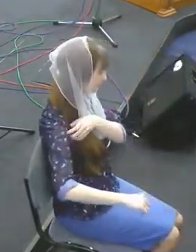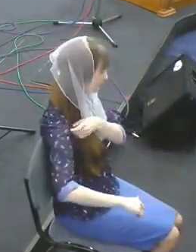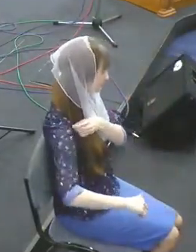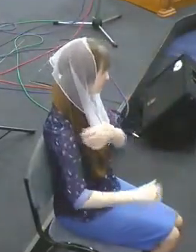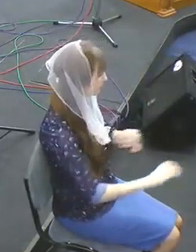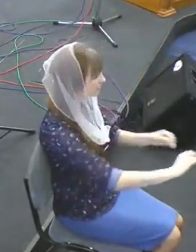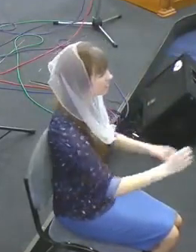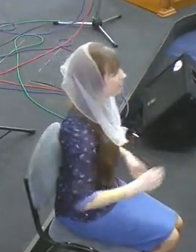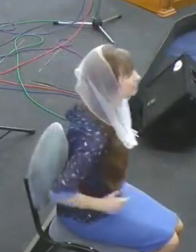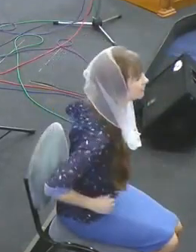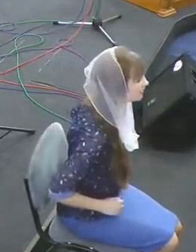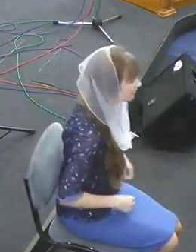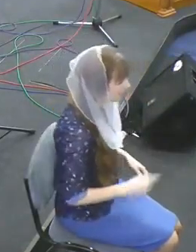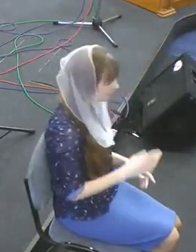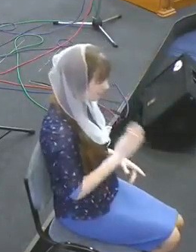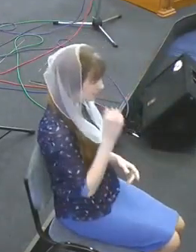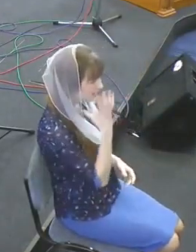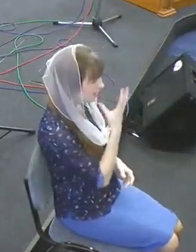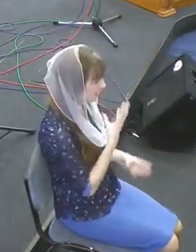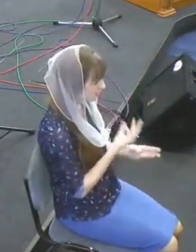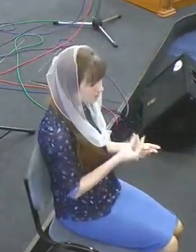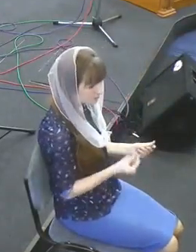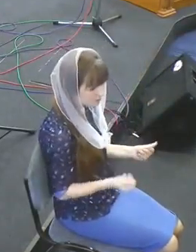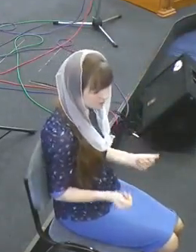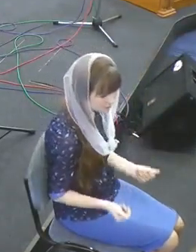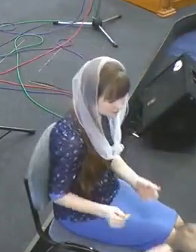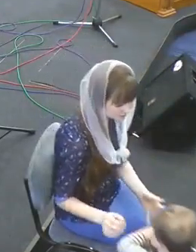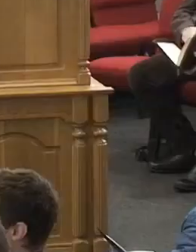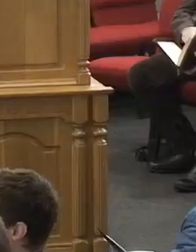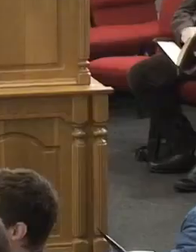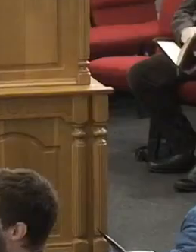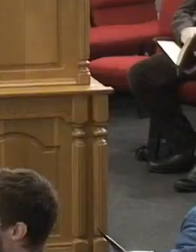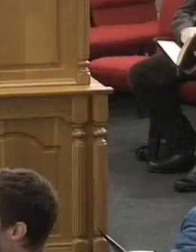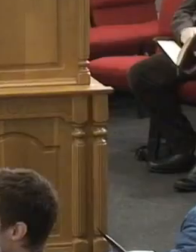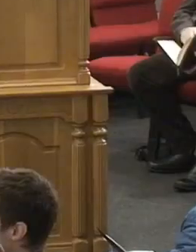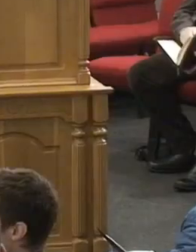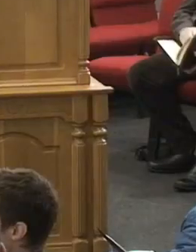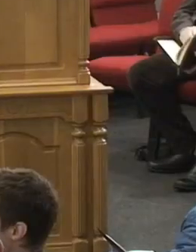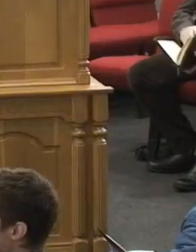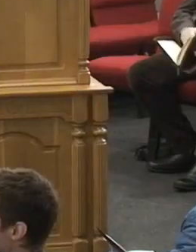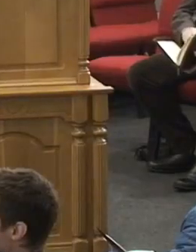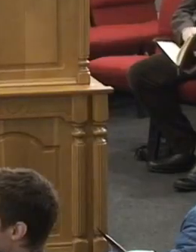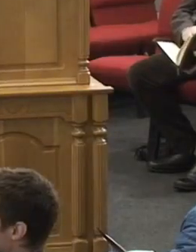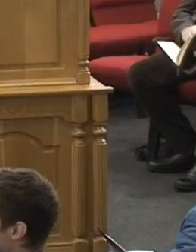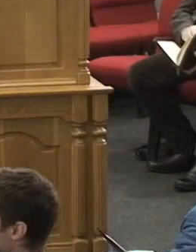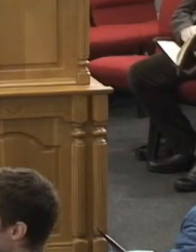У квітні цього року агенція УНЯН опублікувала цікаве дослідження.